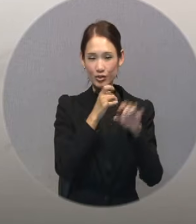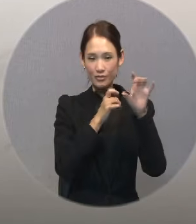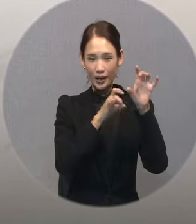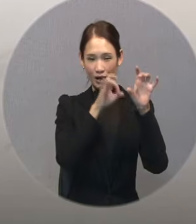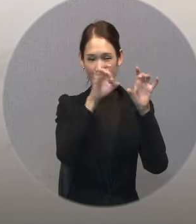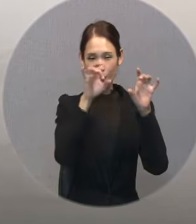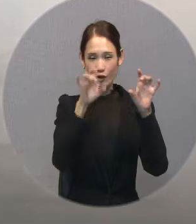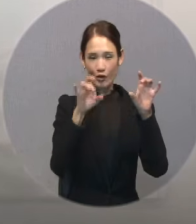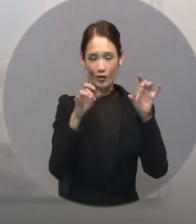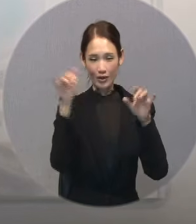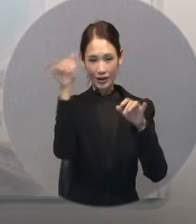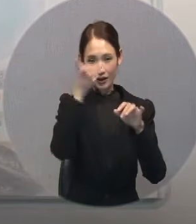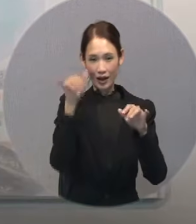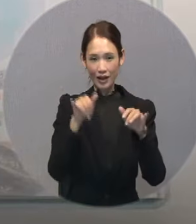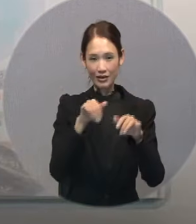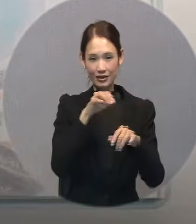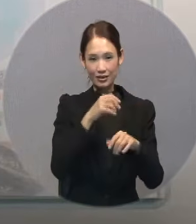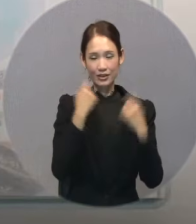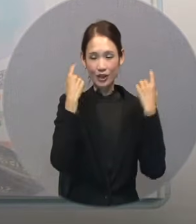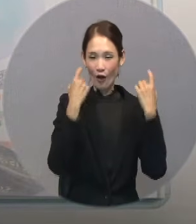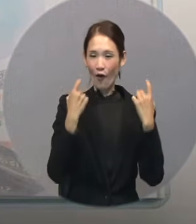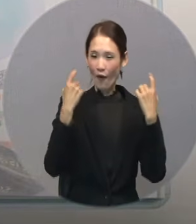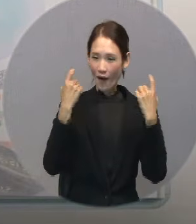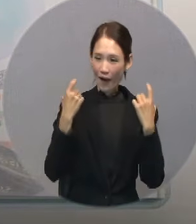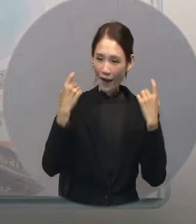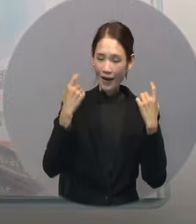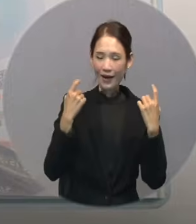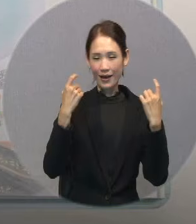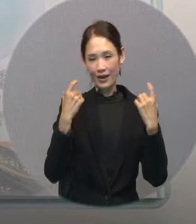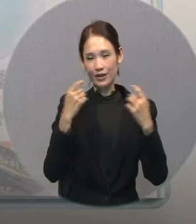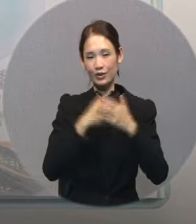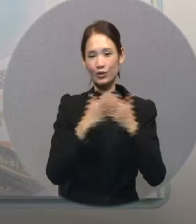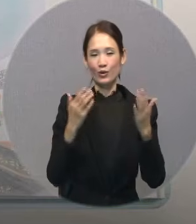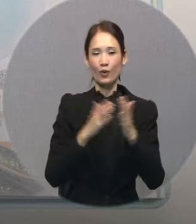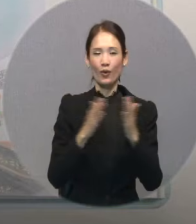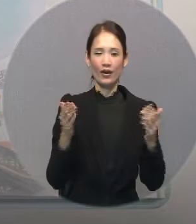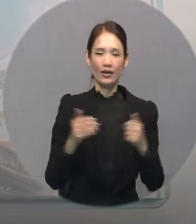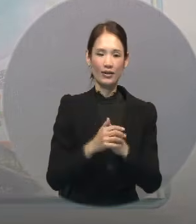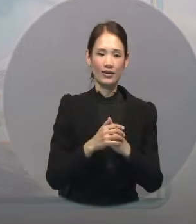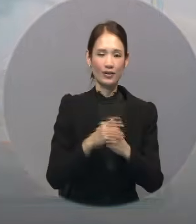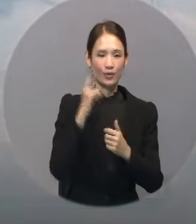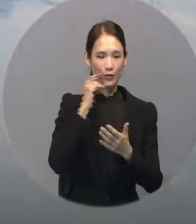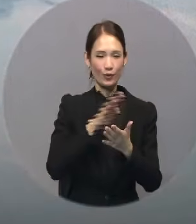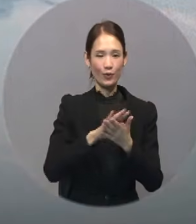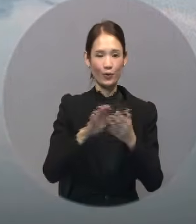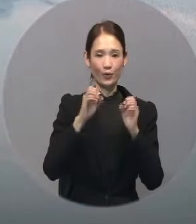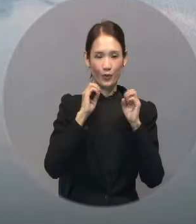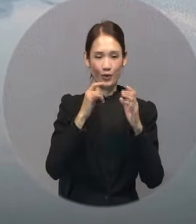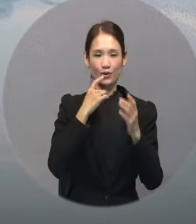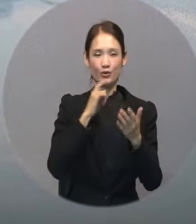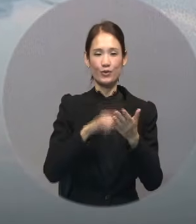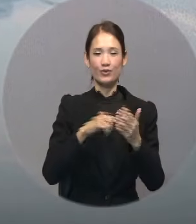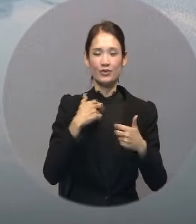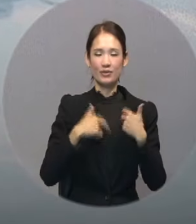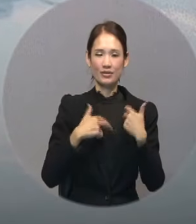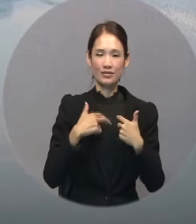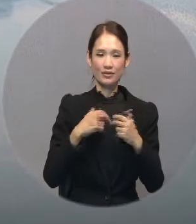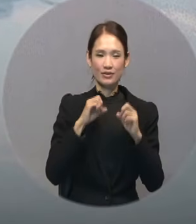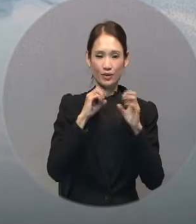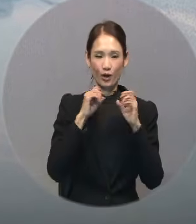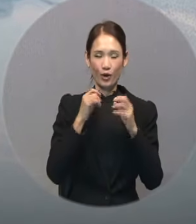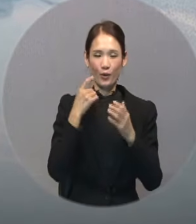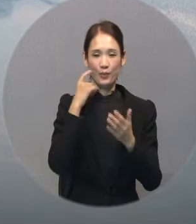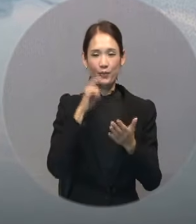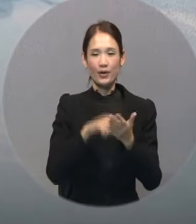한반도를 다니면서 여행하는 그림 동화책이에요. 아이들에게 화평과 또 평화의 메시지를 좀 쉽고 재밌게 전달하기 위해서